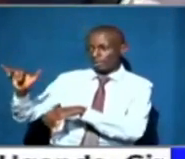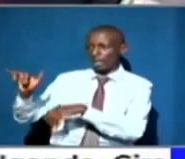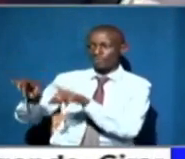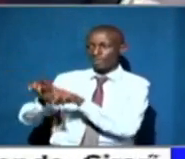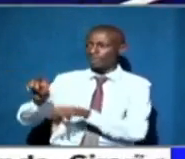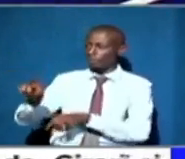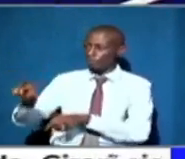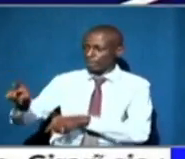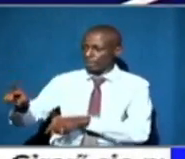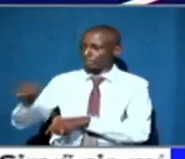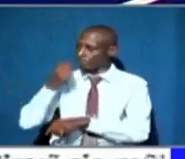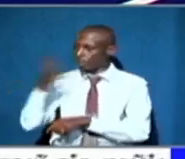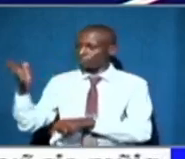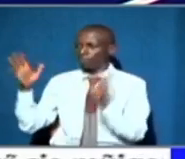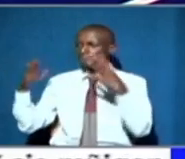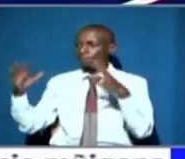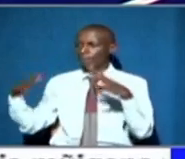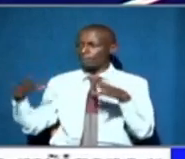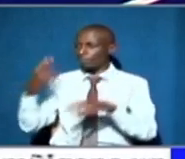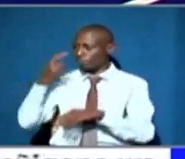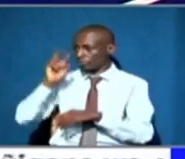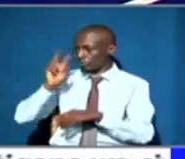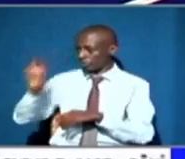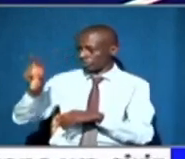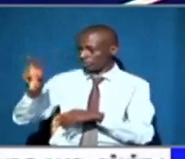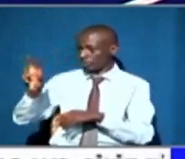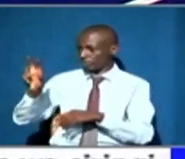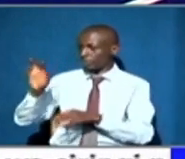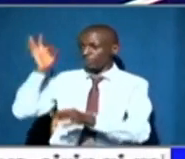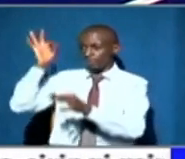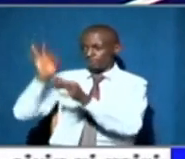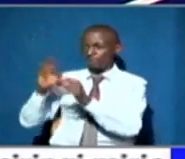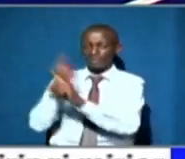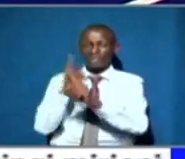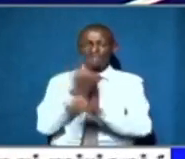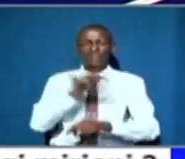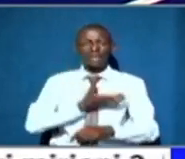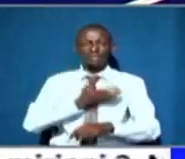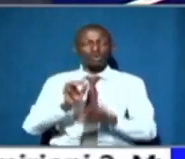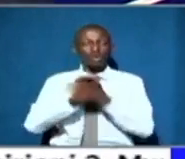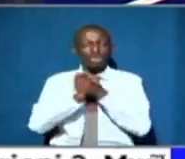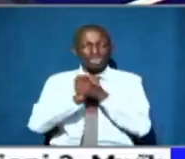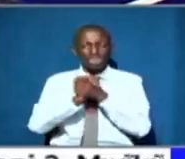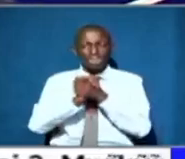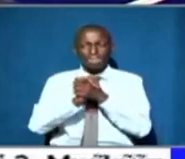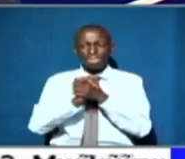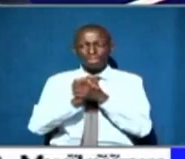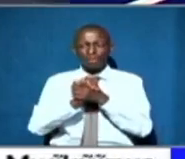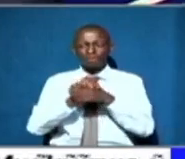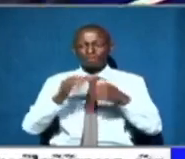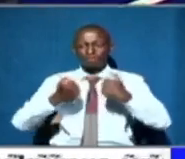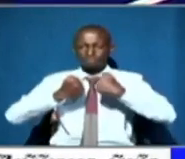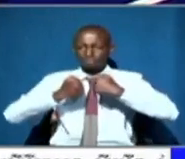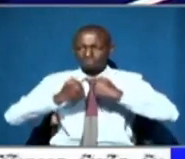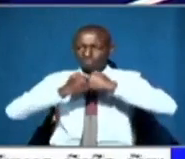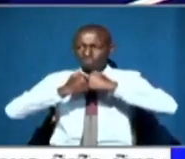kwaria na njere eroreri theini wa interfaith ginya geithi ici cia gota ni